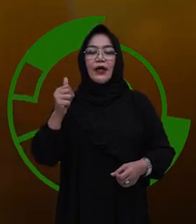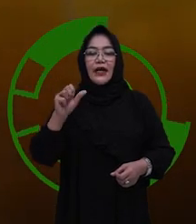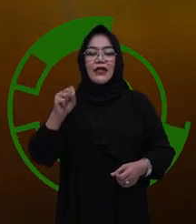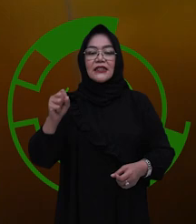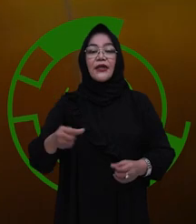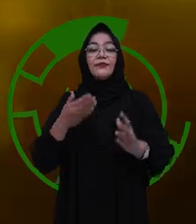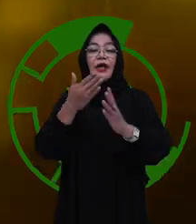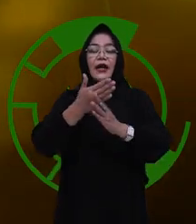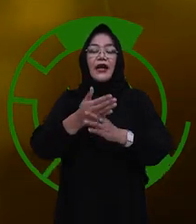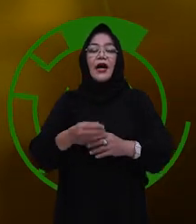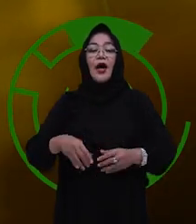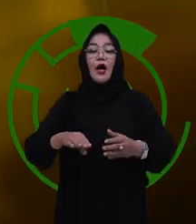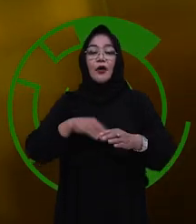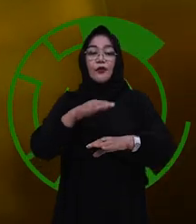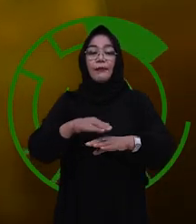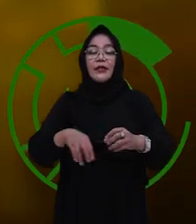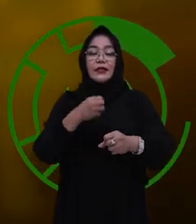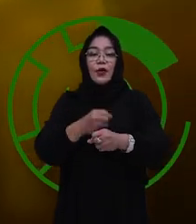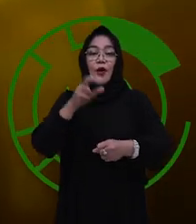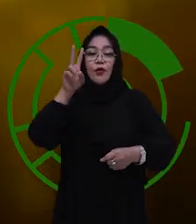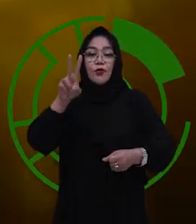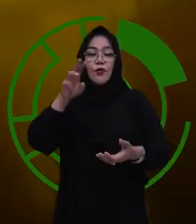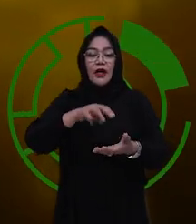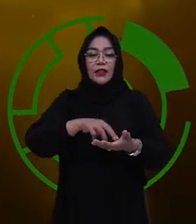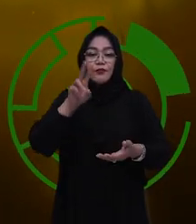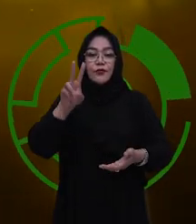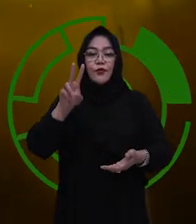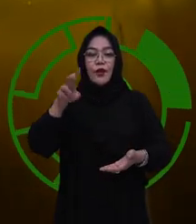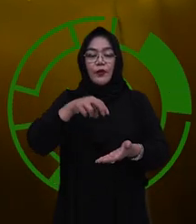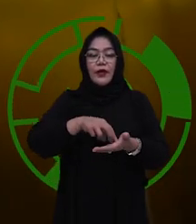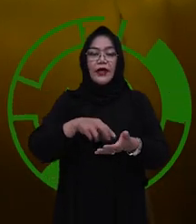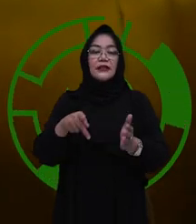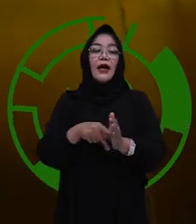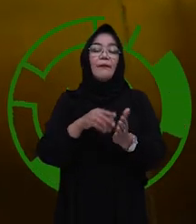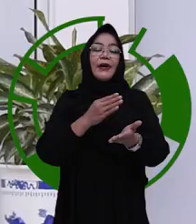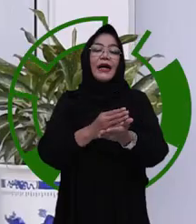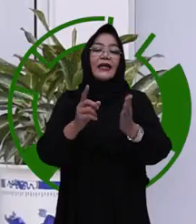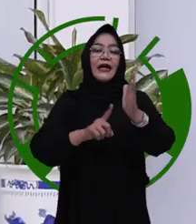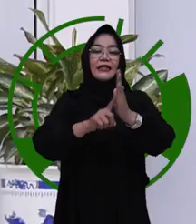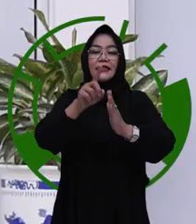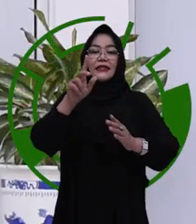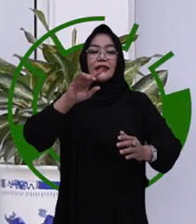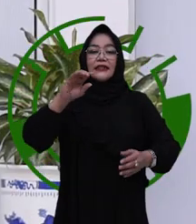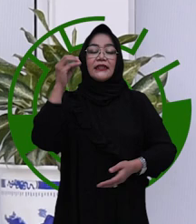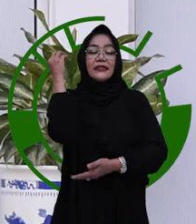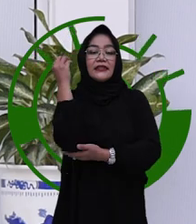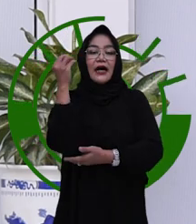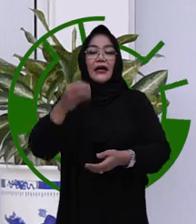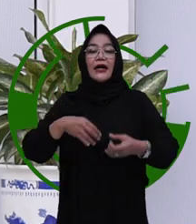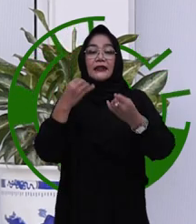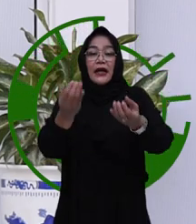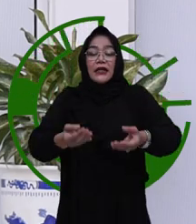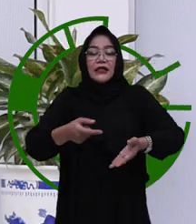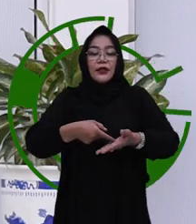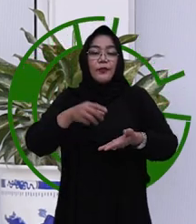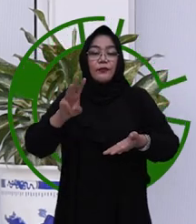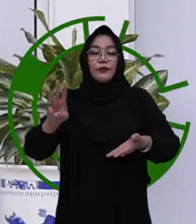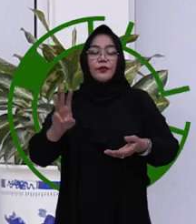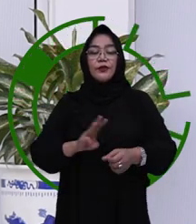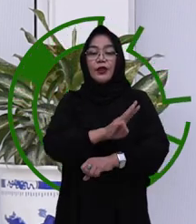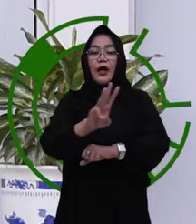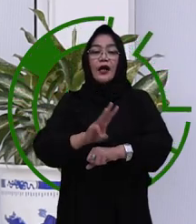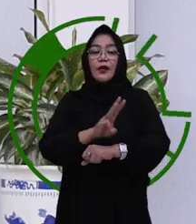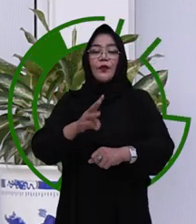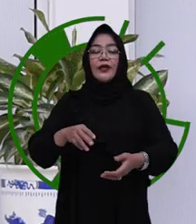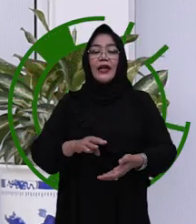zona integritas, pada tahun 2022 ini, Pengadilan Tinggi DKI Jakarta bertekad mewujudkan